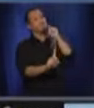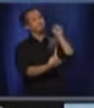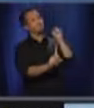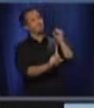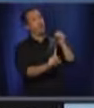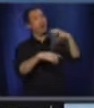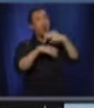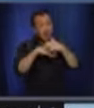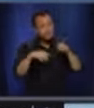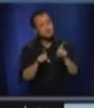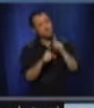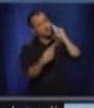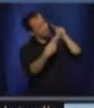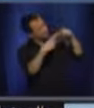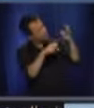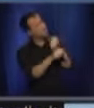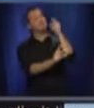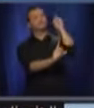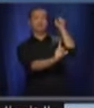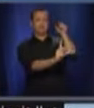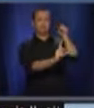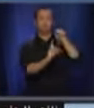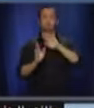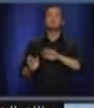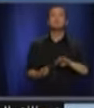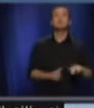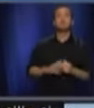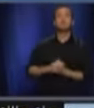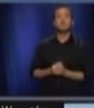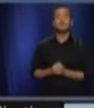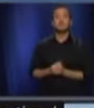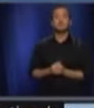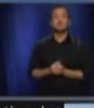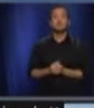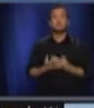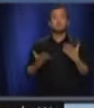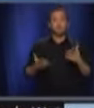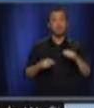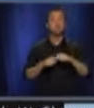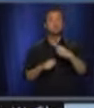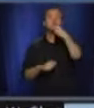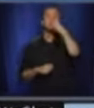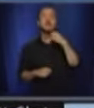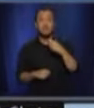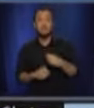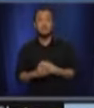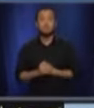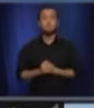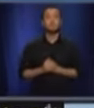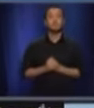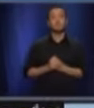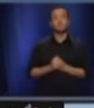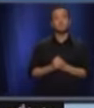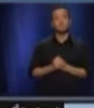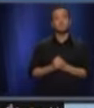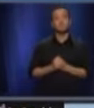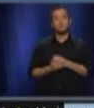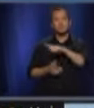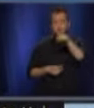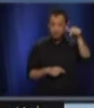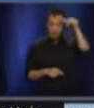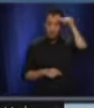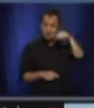orange. Maintenant, je veux vous parler de dépistage. Bon, ce que j'aimerais que les gens retiennent aujourd'hui,